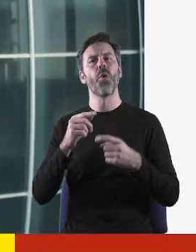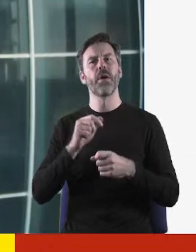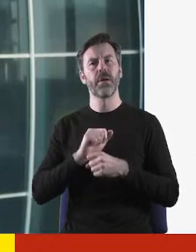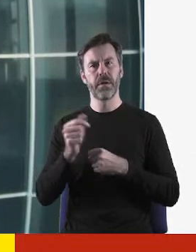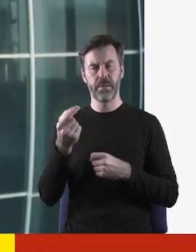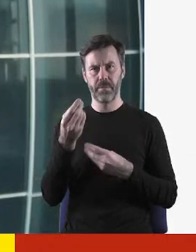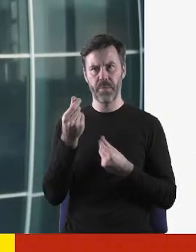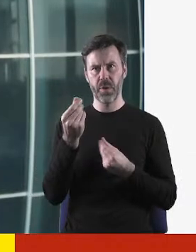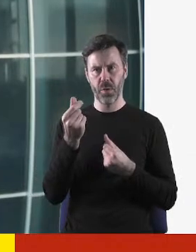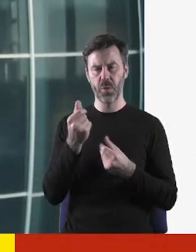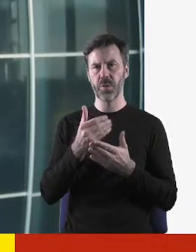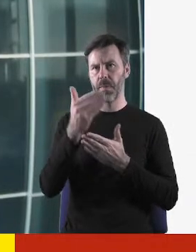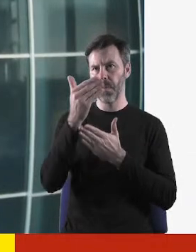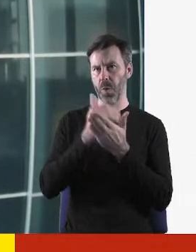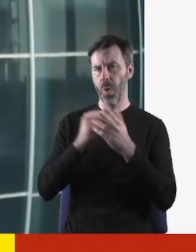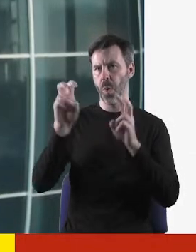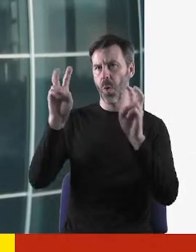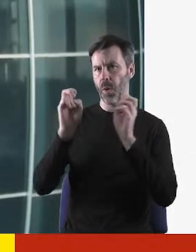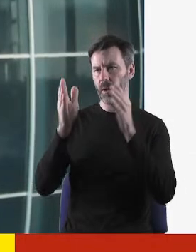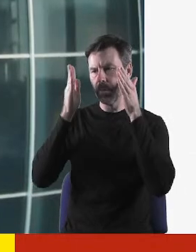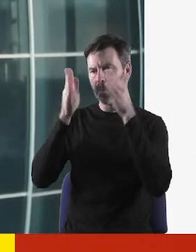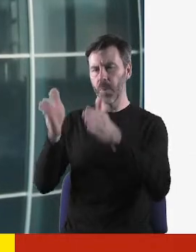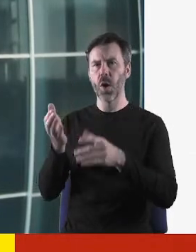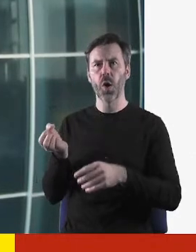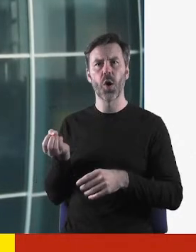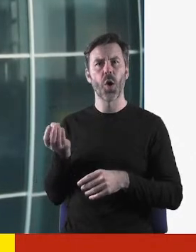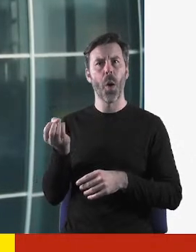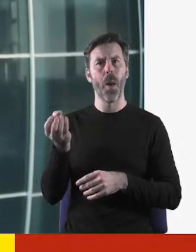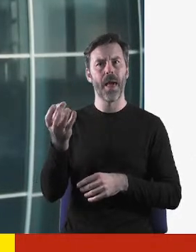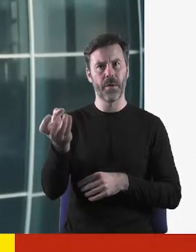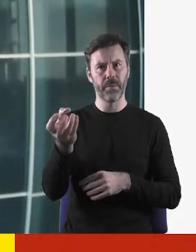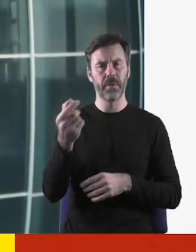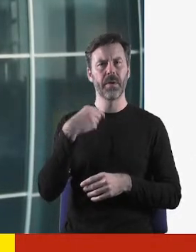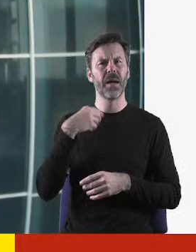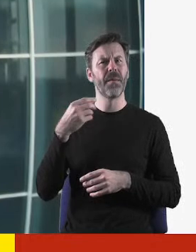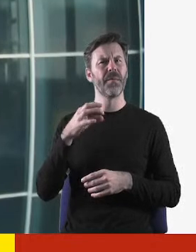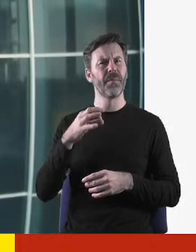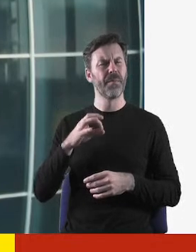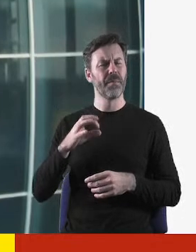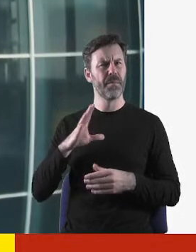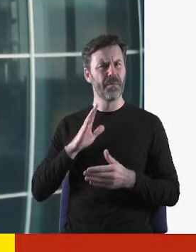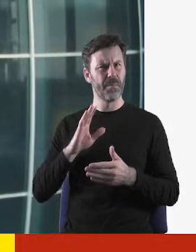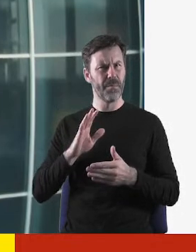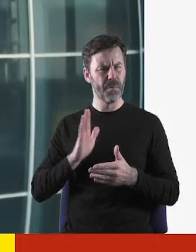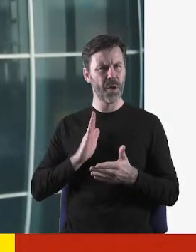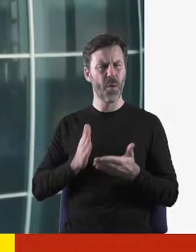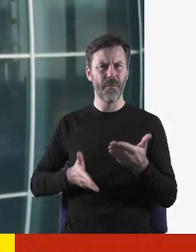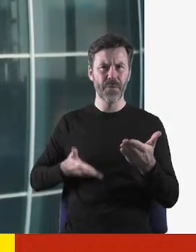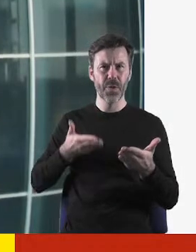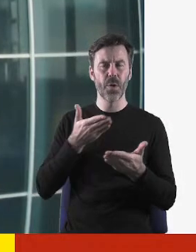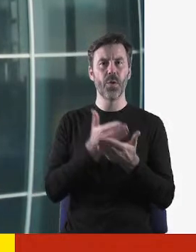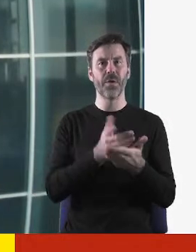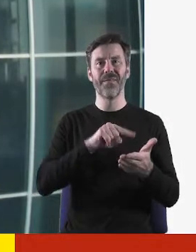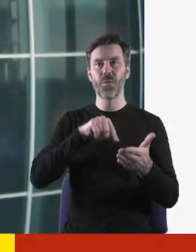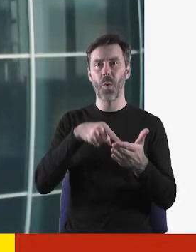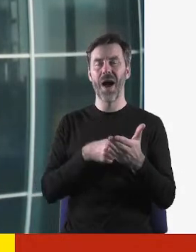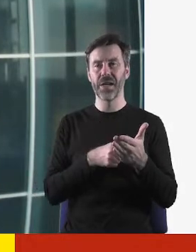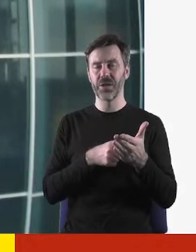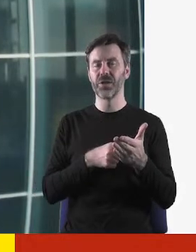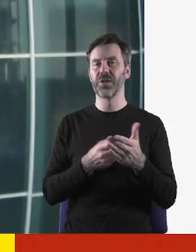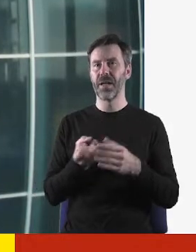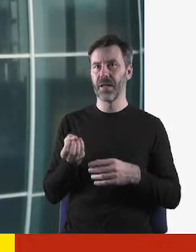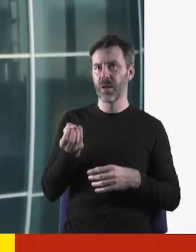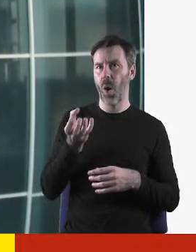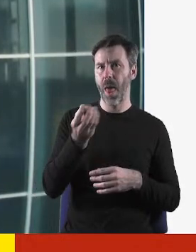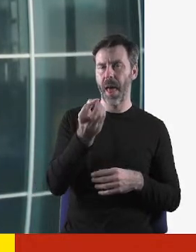programy kolejowe, spytać na kanwie interpelacji, którą składałem, ona dotyczy właśnie połączeń kolejowych, czyli